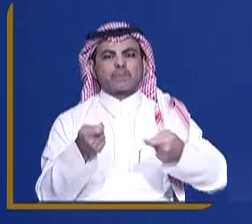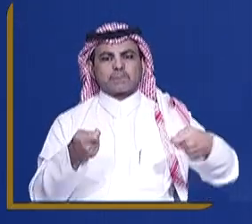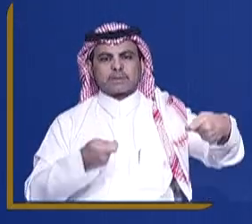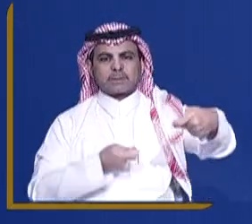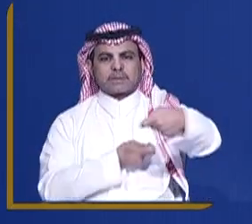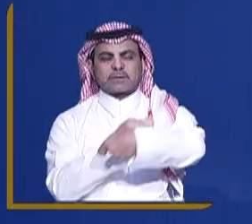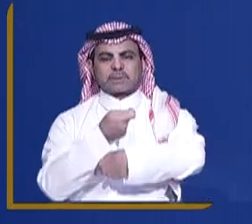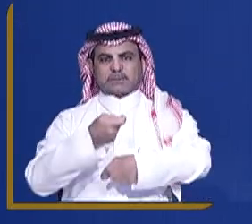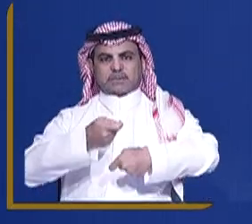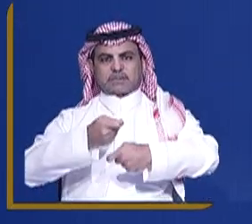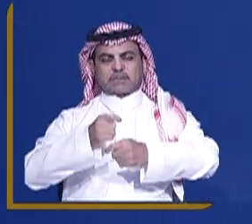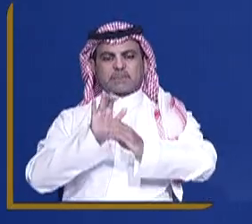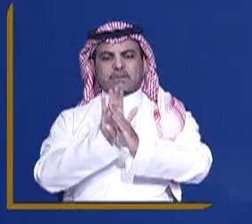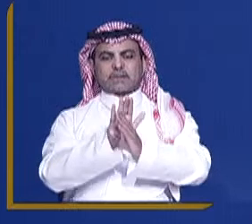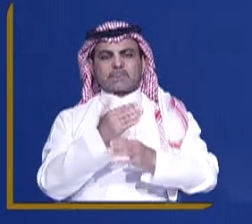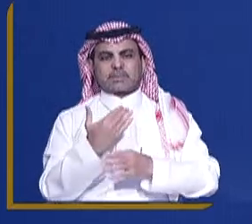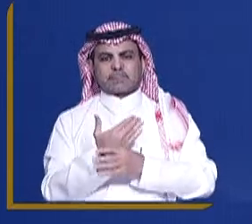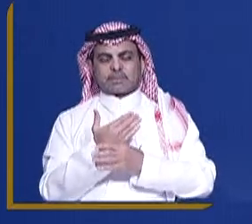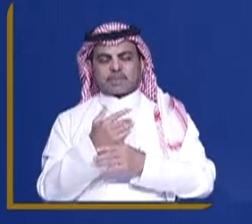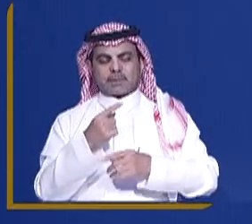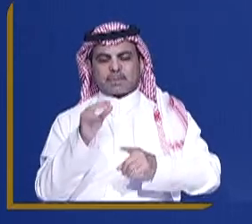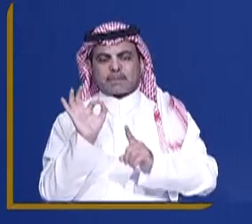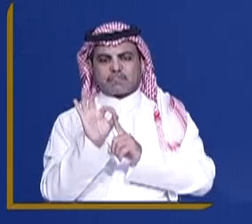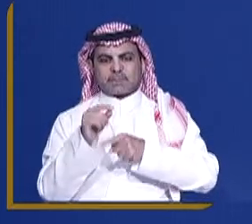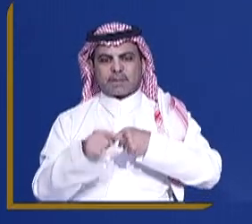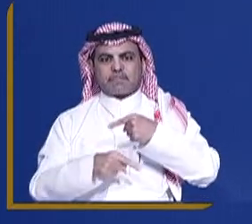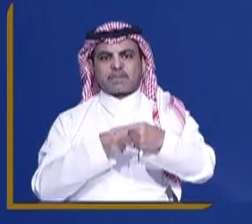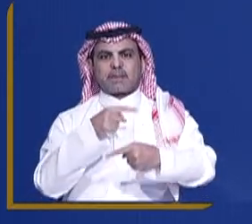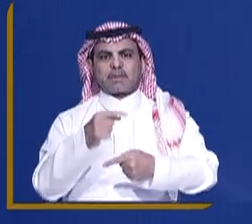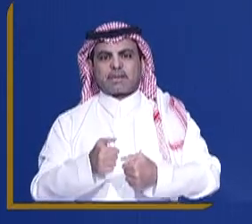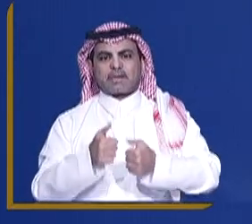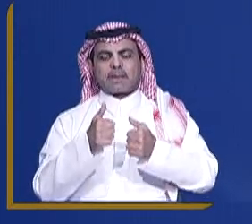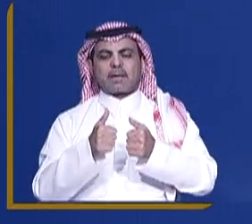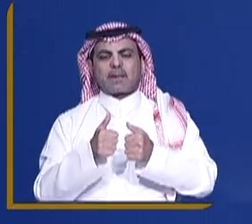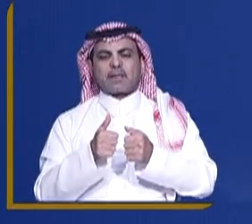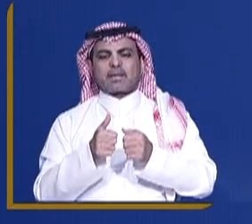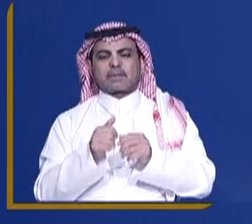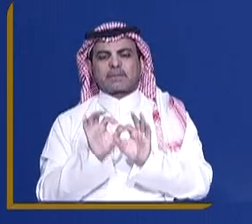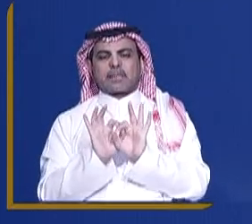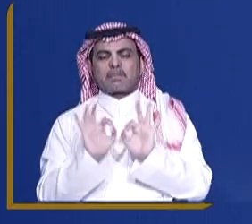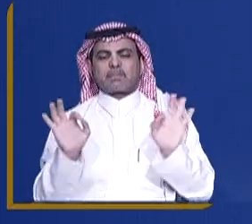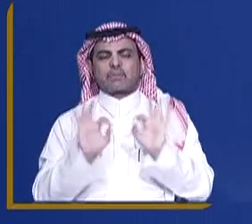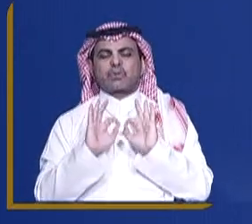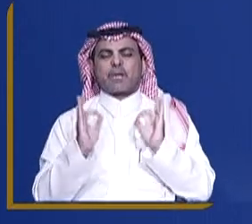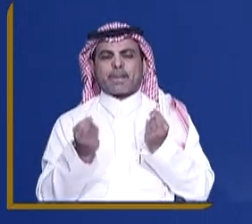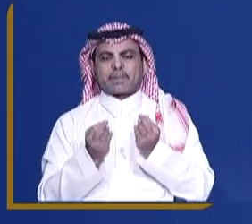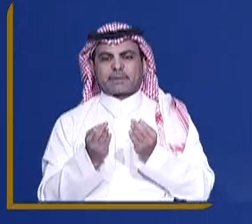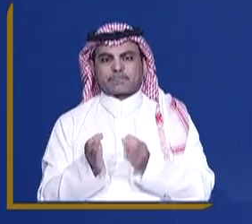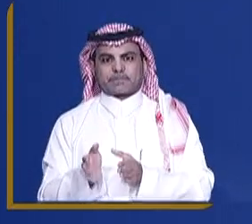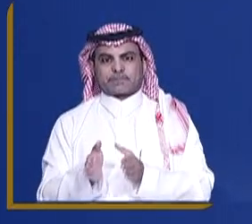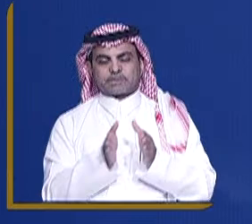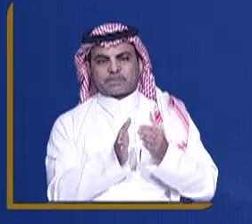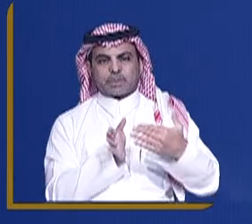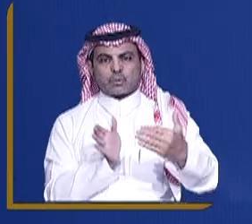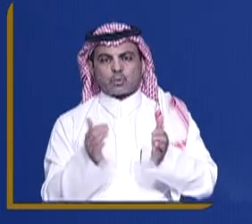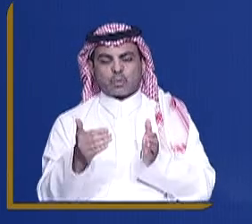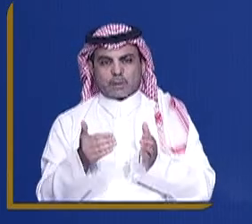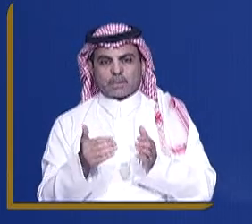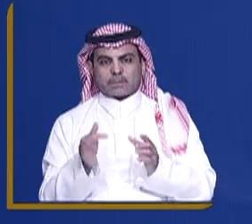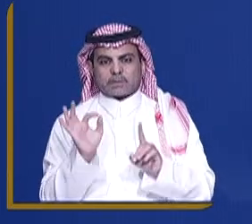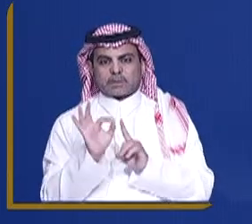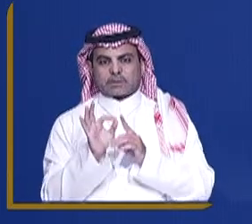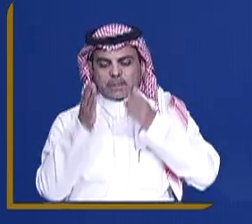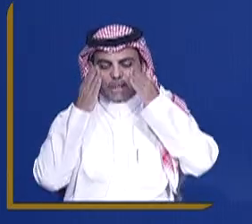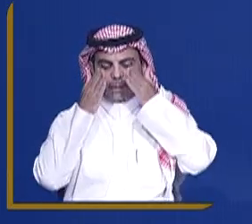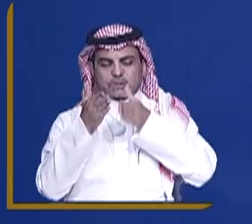ويعمل بمشاكل بشكل مستدام، وهو حاضنة للتكامل المجتمعي. طبعا هذا الصندوق حيركز بمشيئة